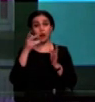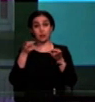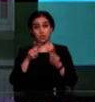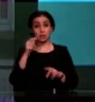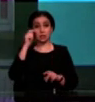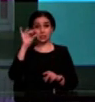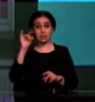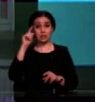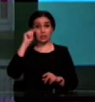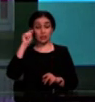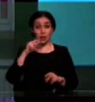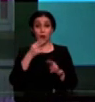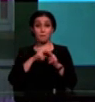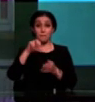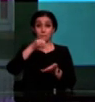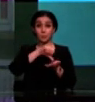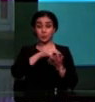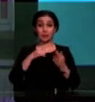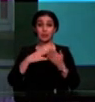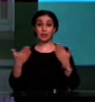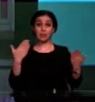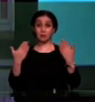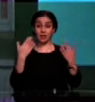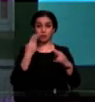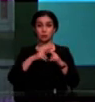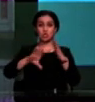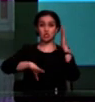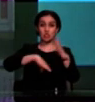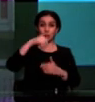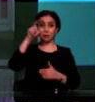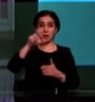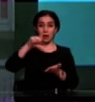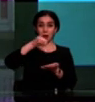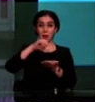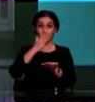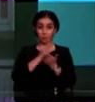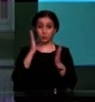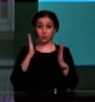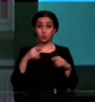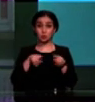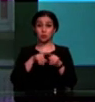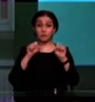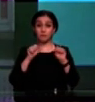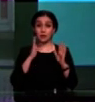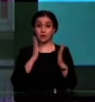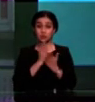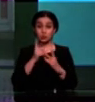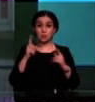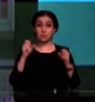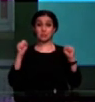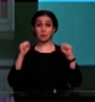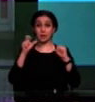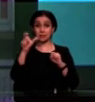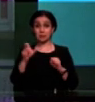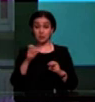Китая. Порядок, в котором выступают гимнастки, определяется жребием. Найдите вероятность того, что спортсменка,